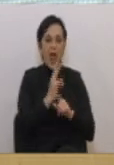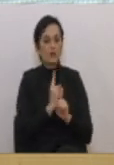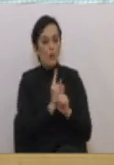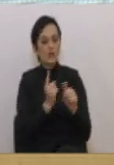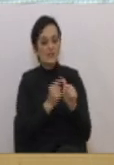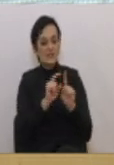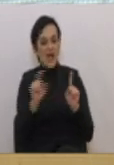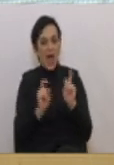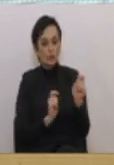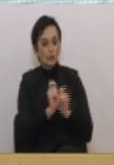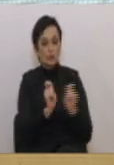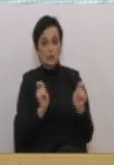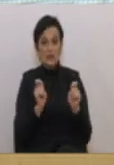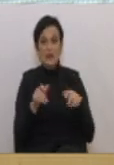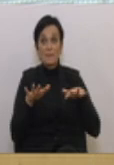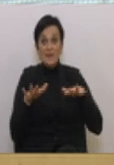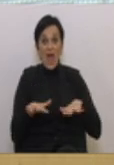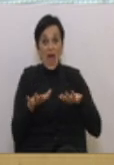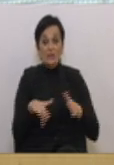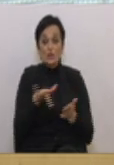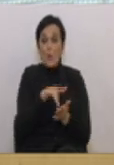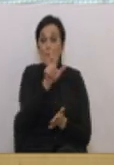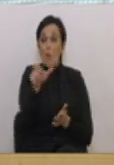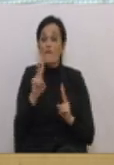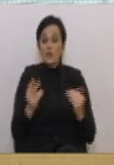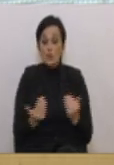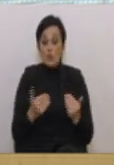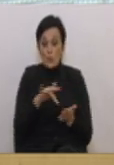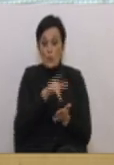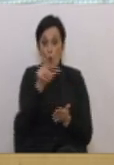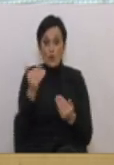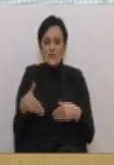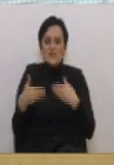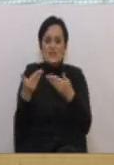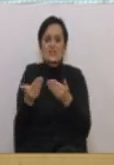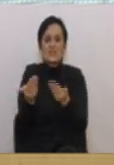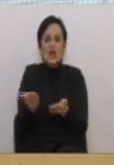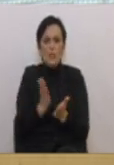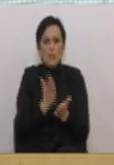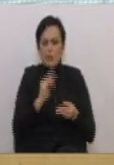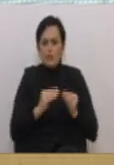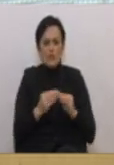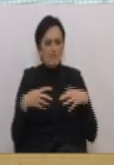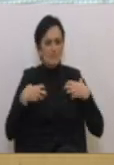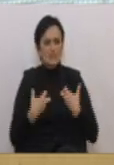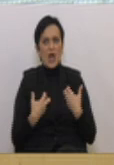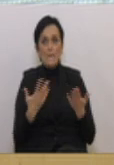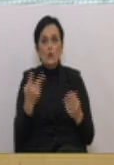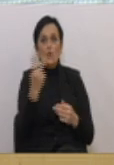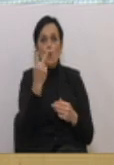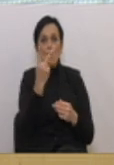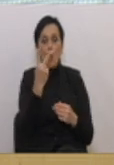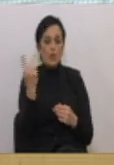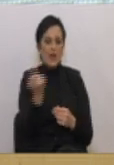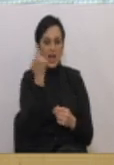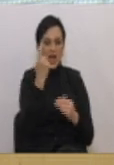სტატუსი. Და ადგილობრივი მოქალაქეები და მათ წინაშე არსებული პრობლემები სამწუხაროდ მეორე